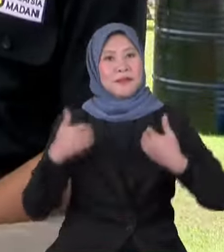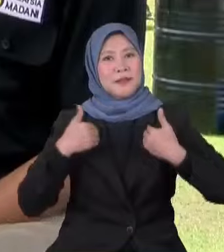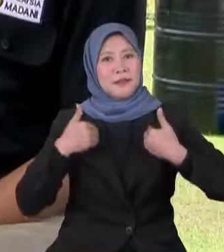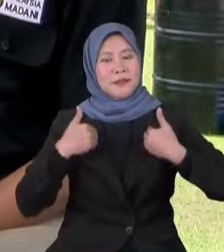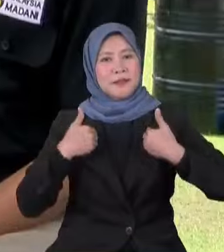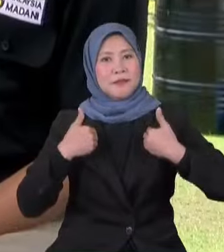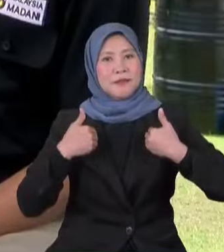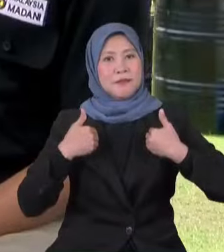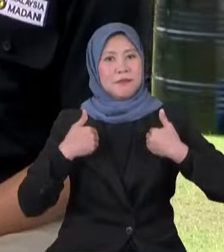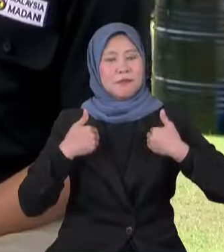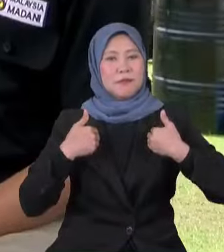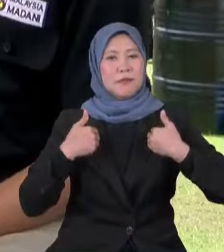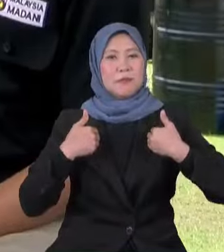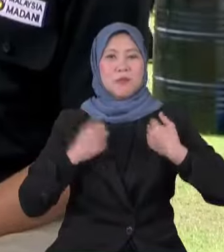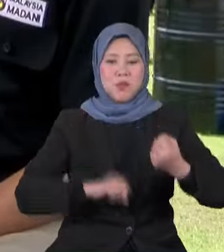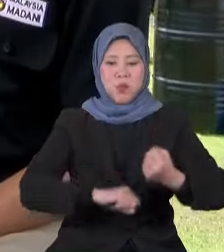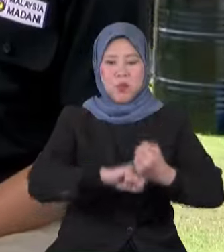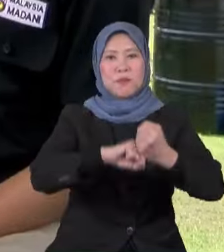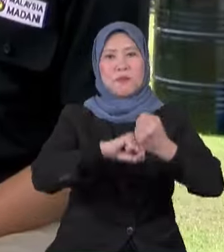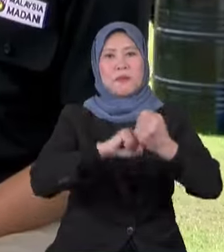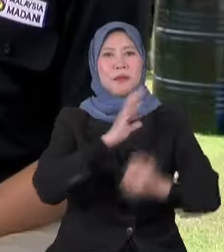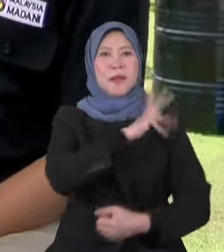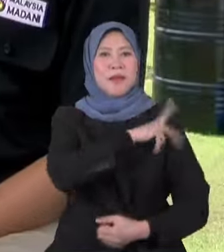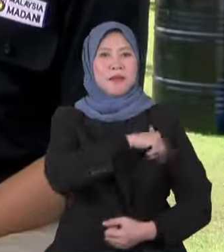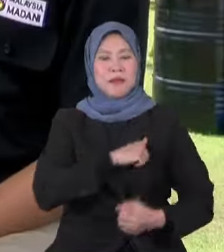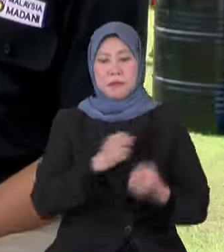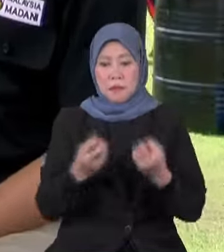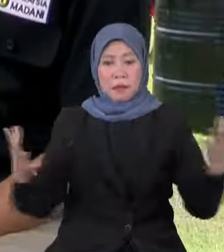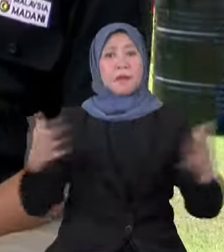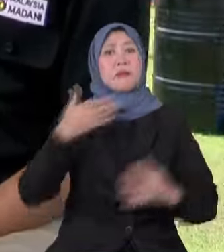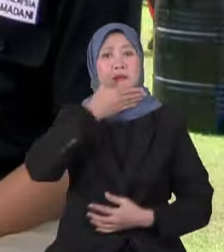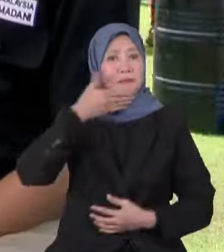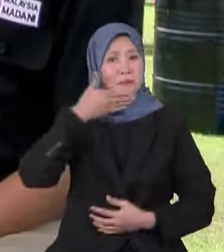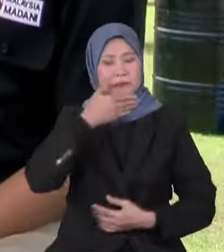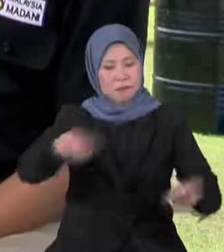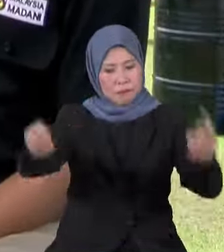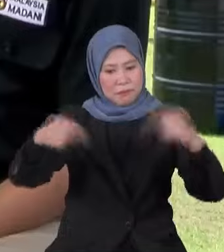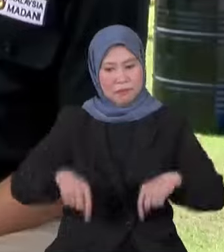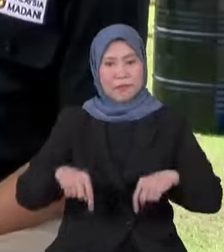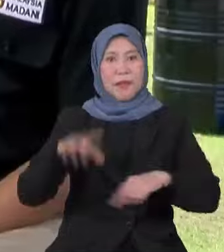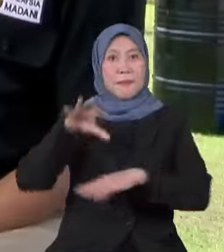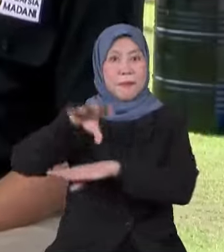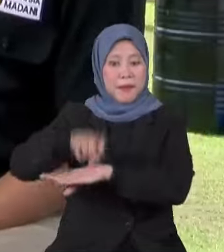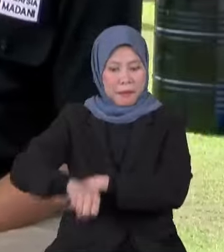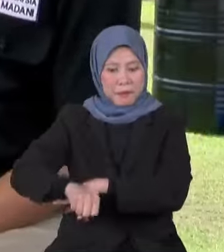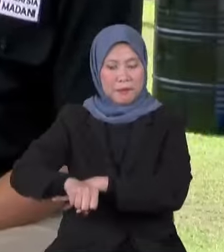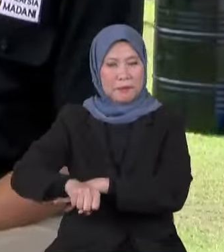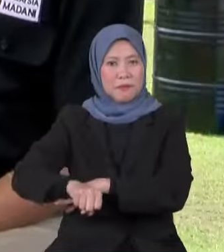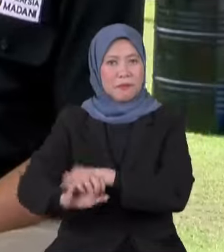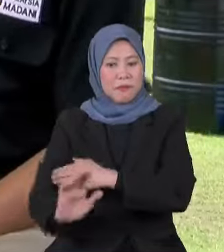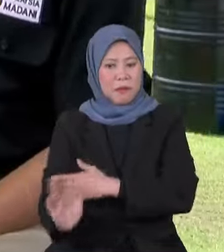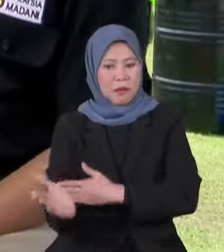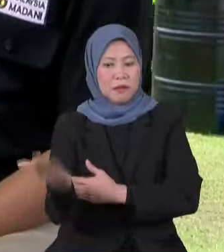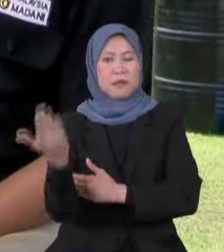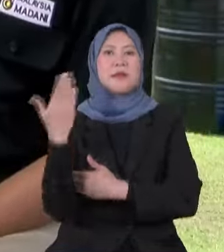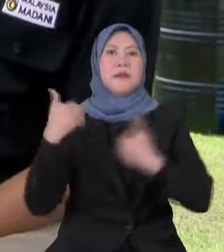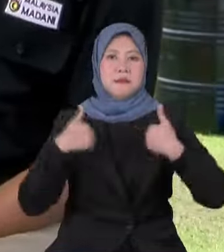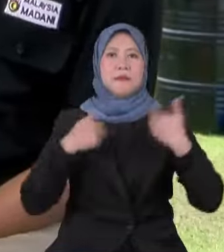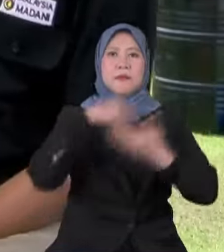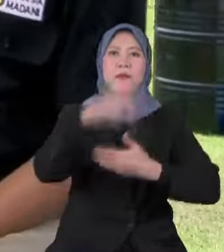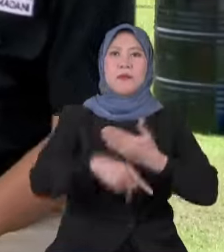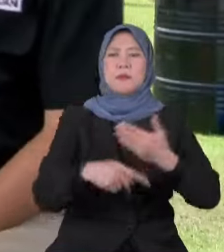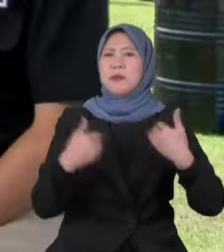ada laksanakan solidariti Palestin. Ramai belia-belia yang datang malam dan juga pagi ini, YB Aidam. Dan boleh kalau kita kongsikan lagi